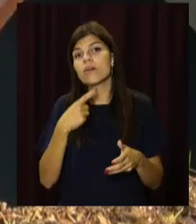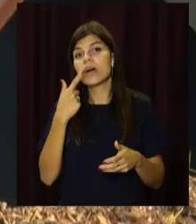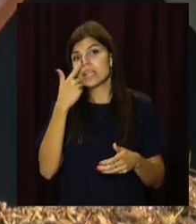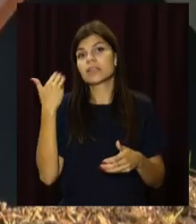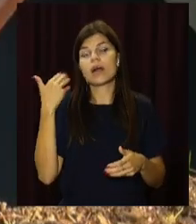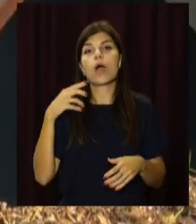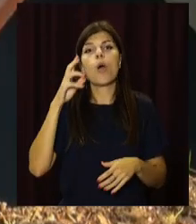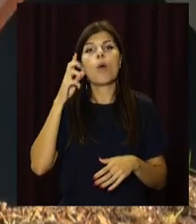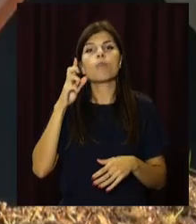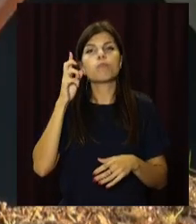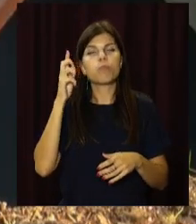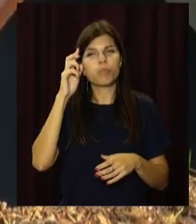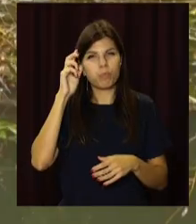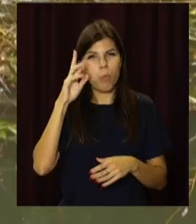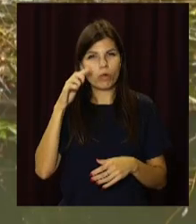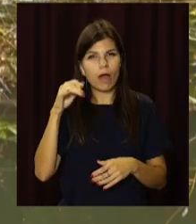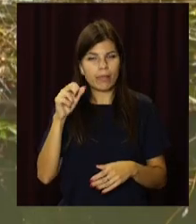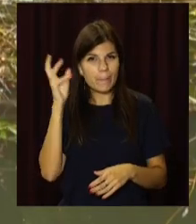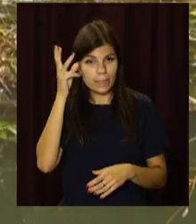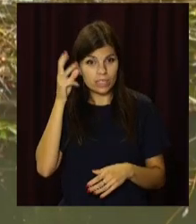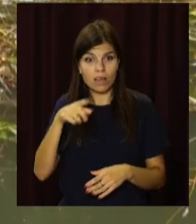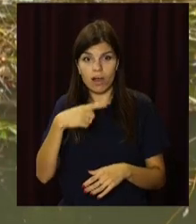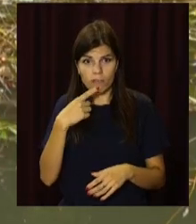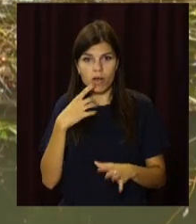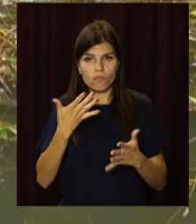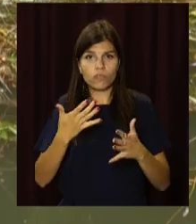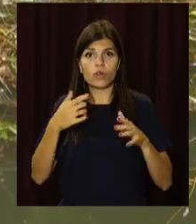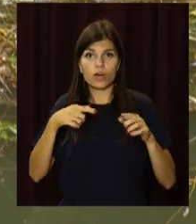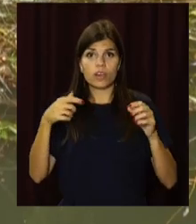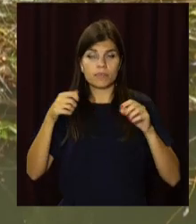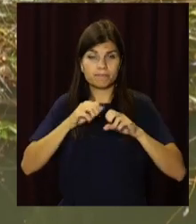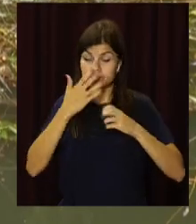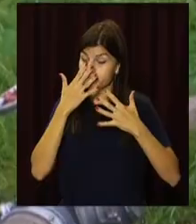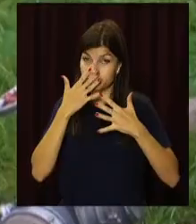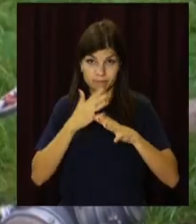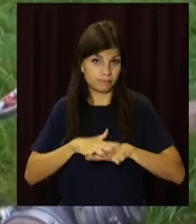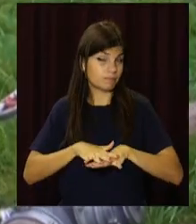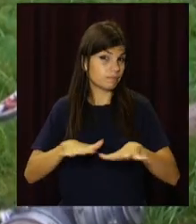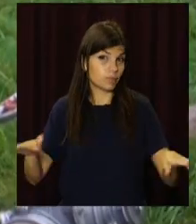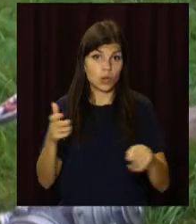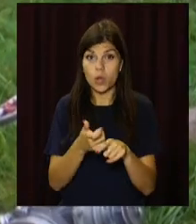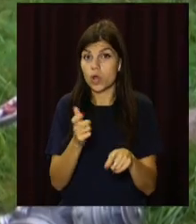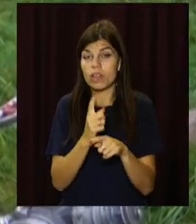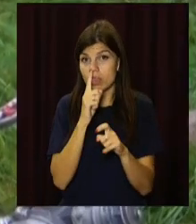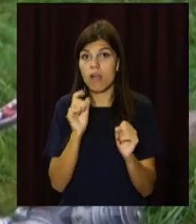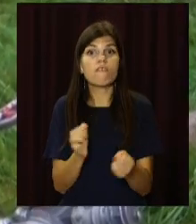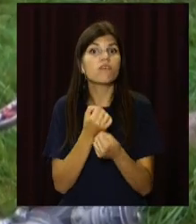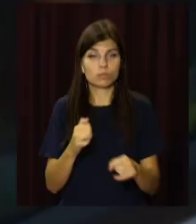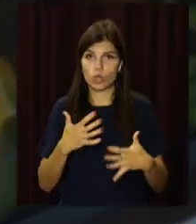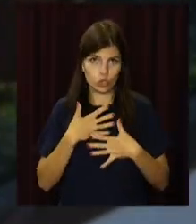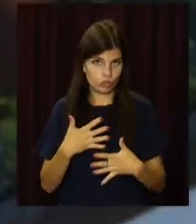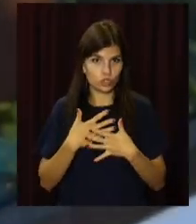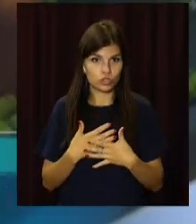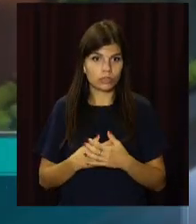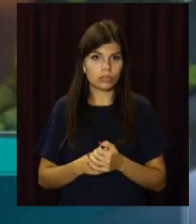вулиці Богдана Хмельницького прорвало колектор. І всі ці нечистоти стікають до них. А сморід стоїть такий, що неможливо дихати.